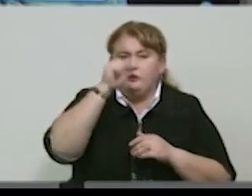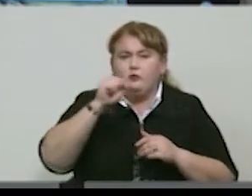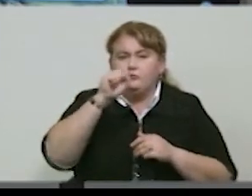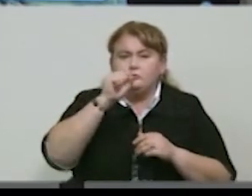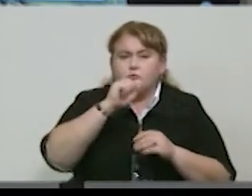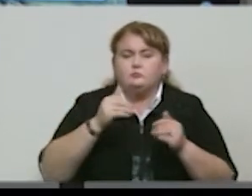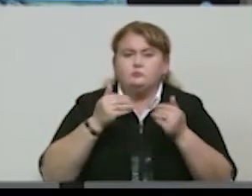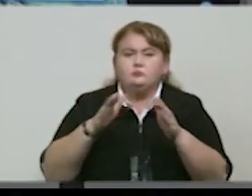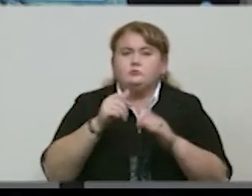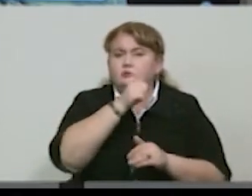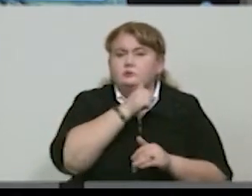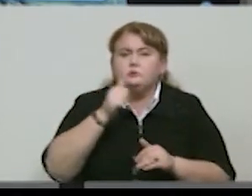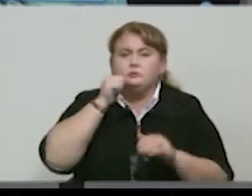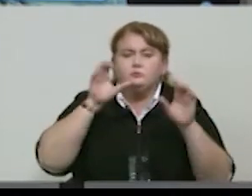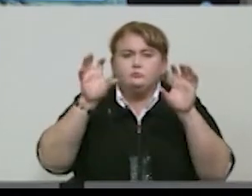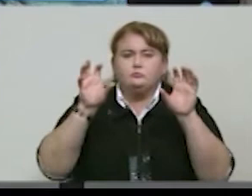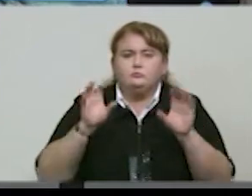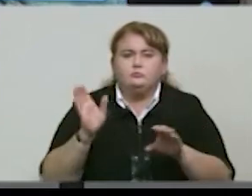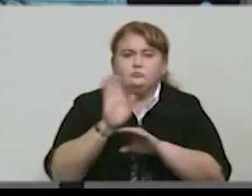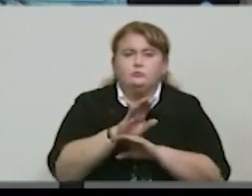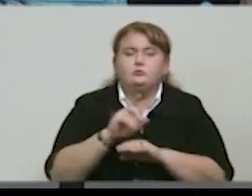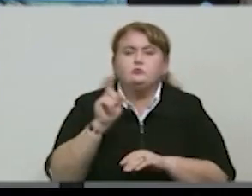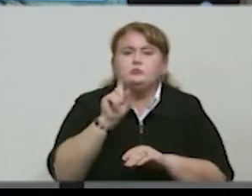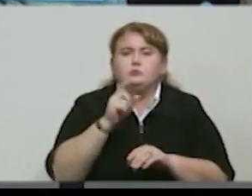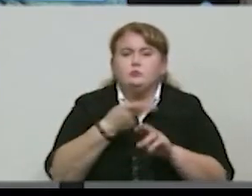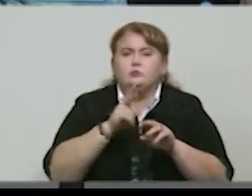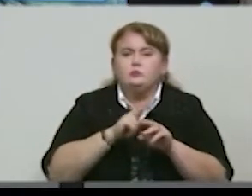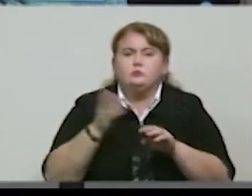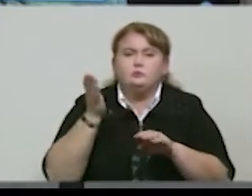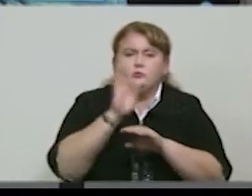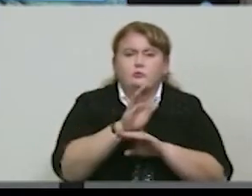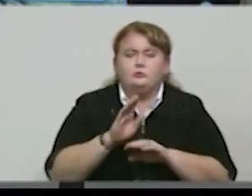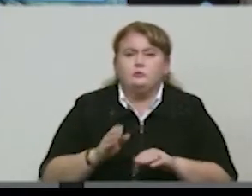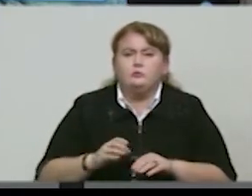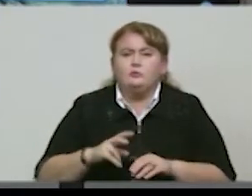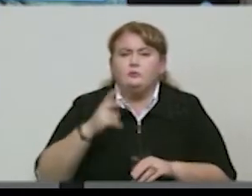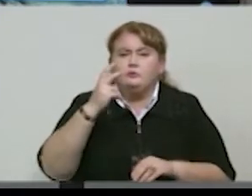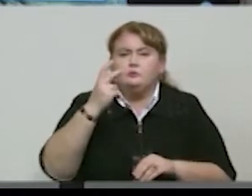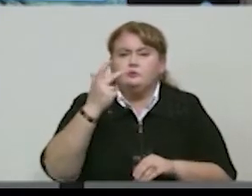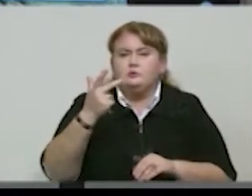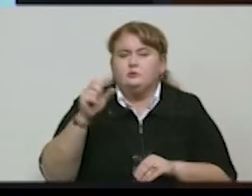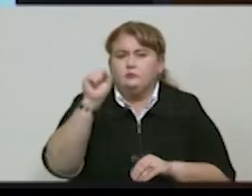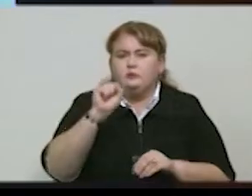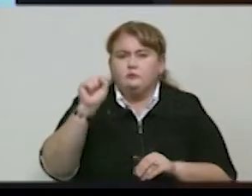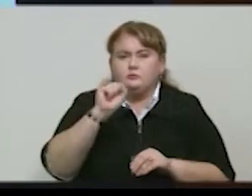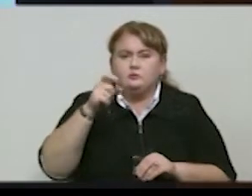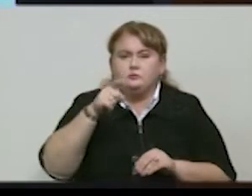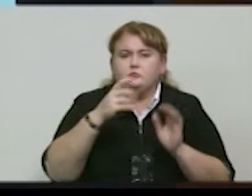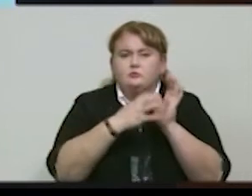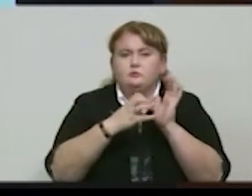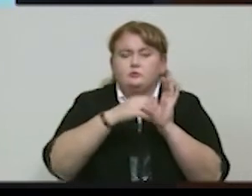издается секретный приказ. Что же это за секретный приказ? 23